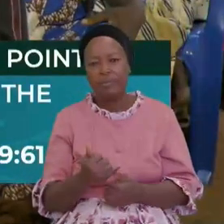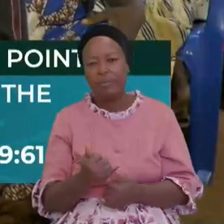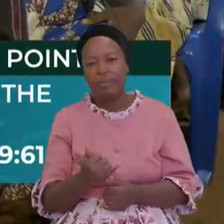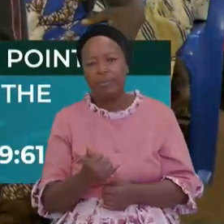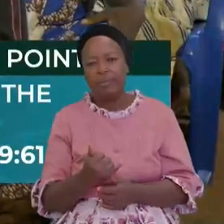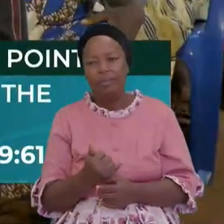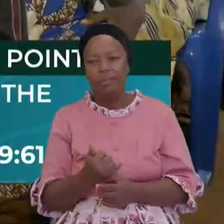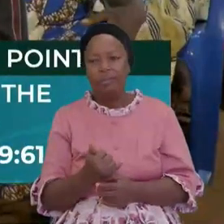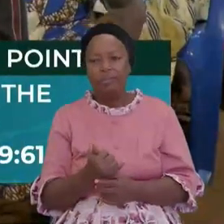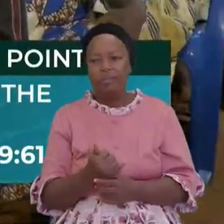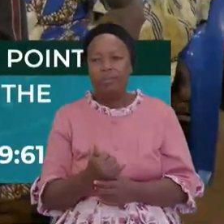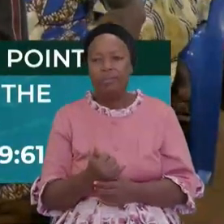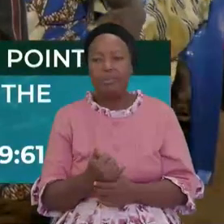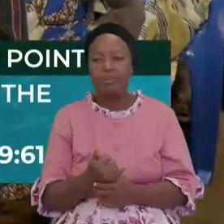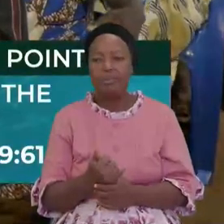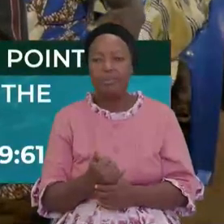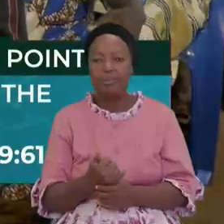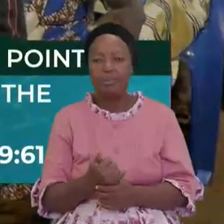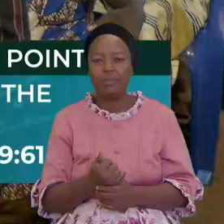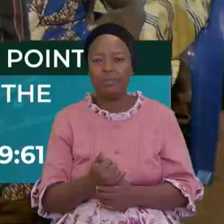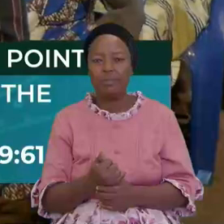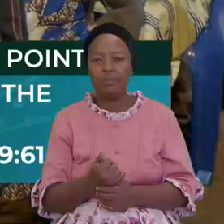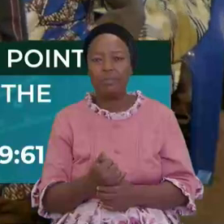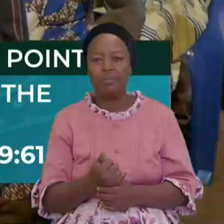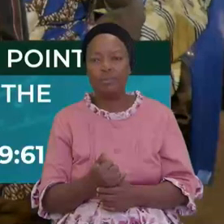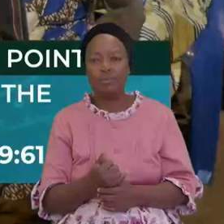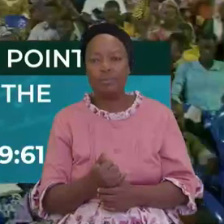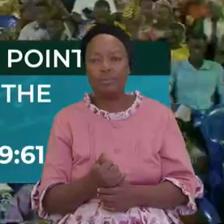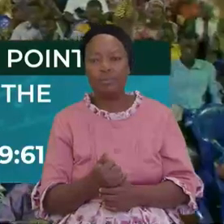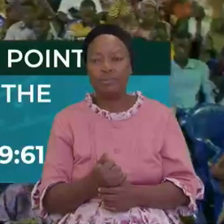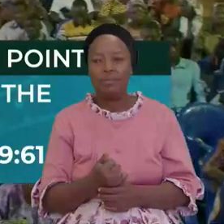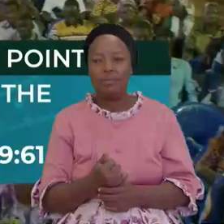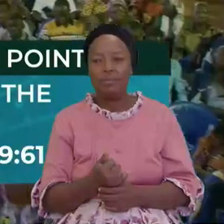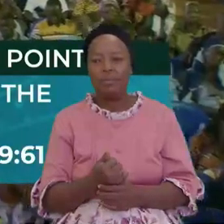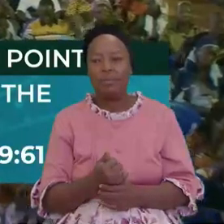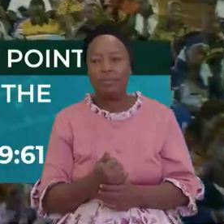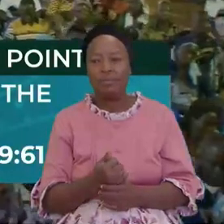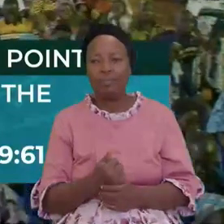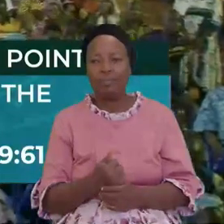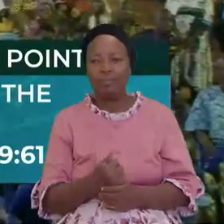ôter tes péchés et ensuite il te donnera le salut immédiatement.